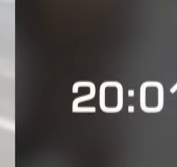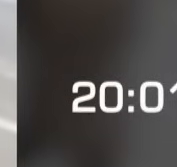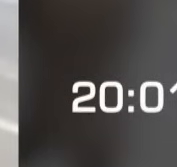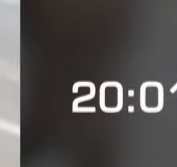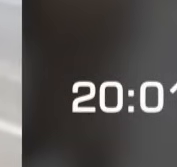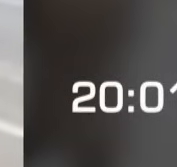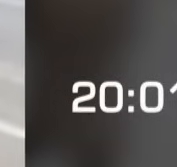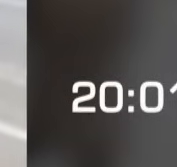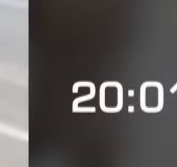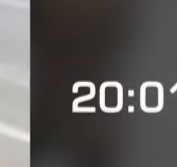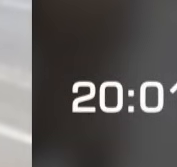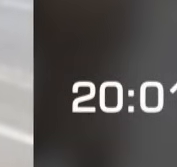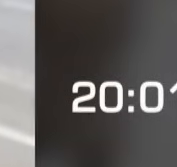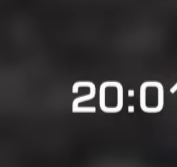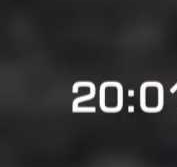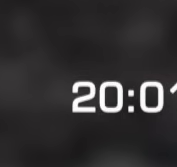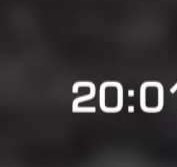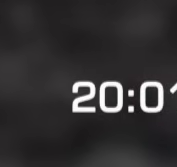დღეა.